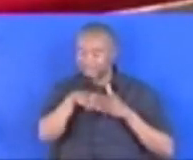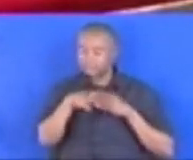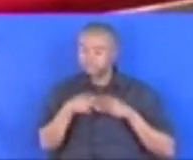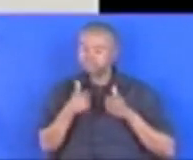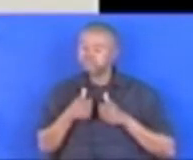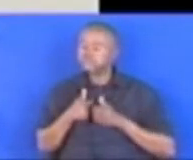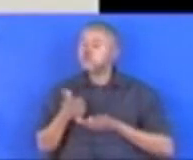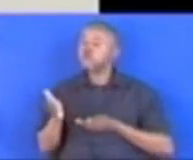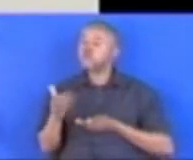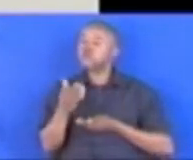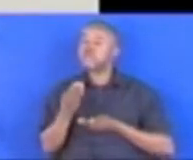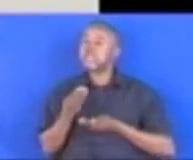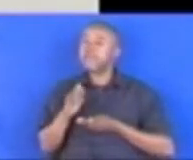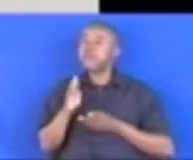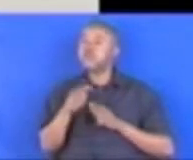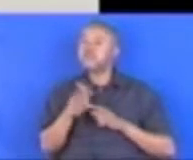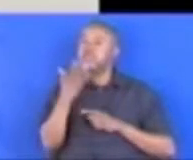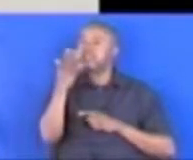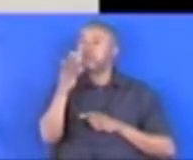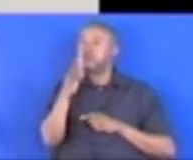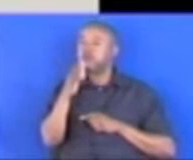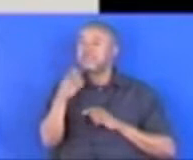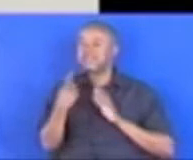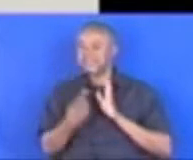zinakadiria kukusanya shilingi bilioni